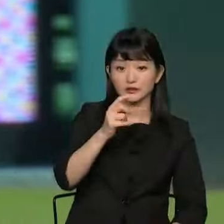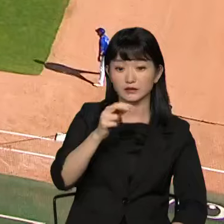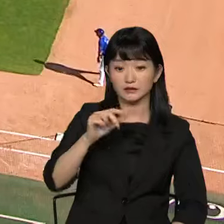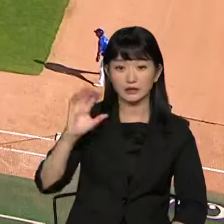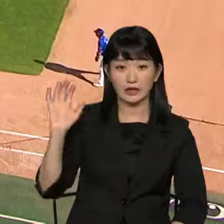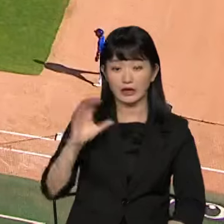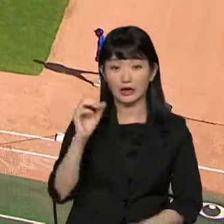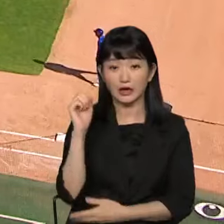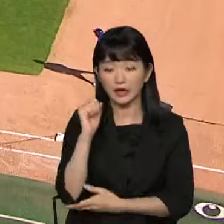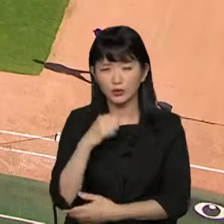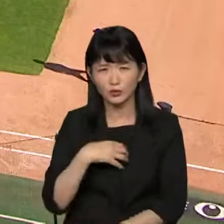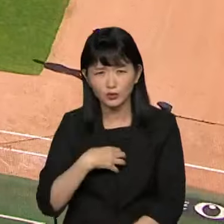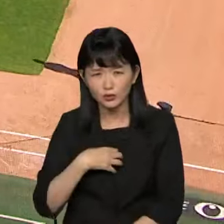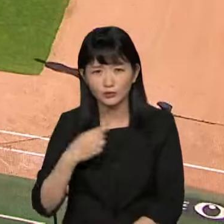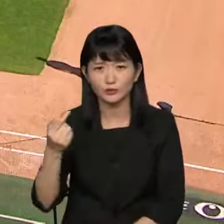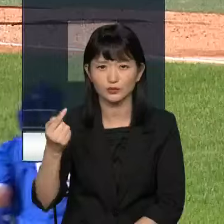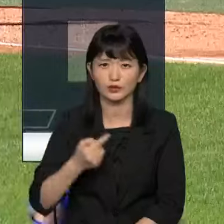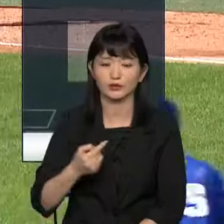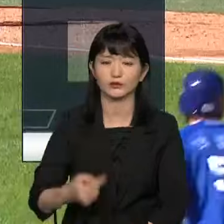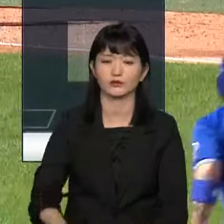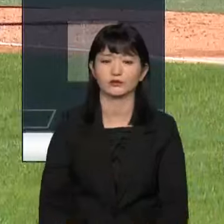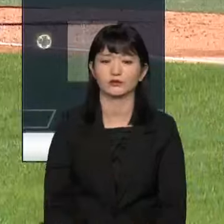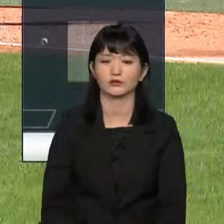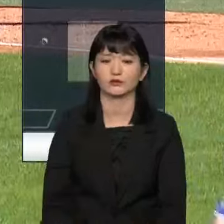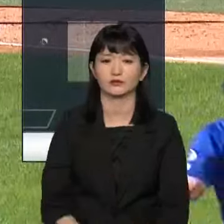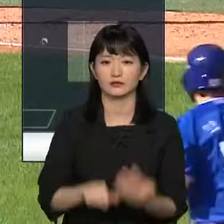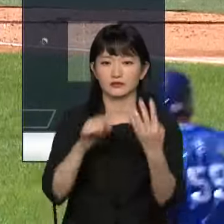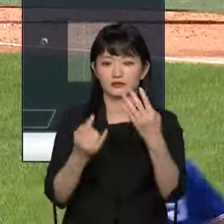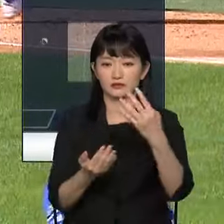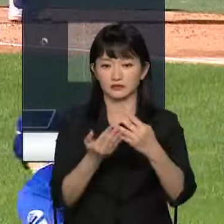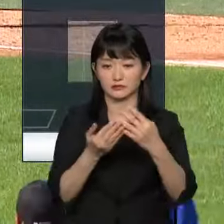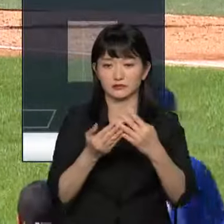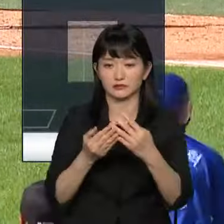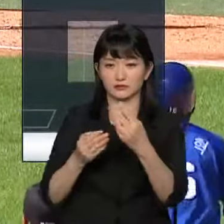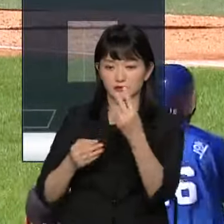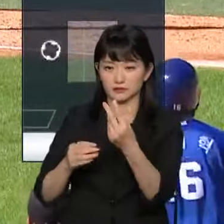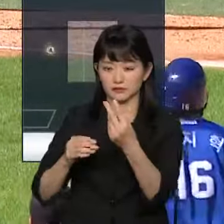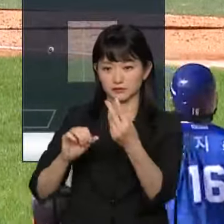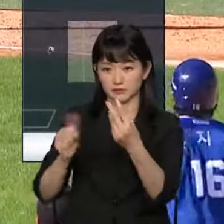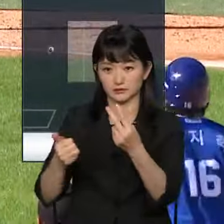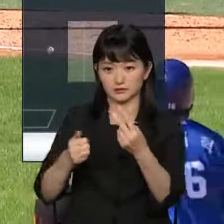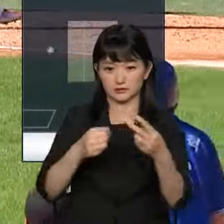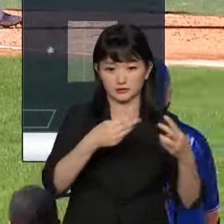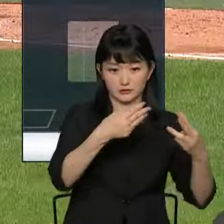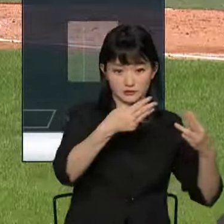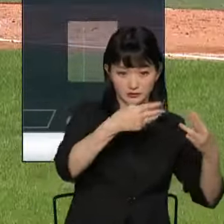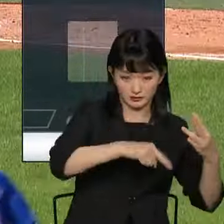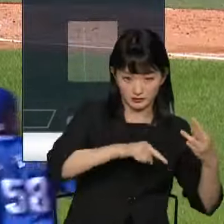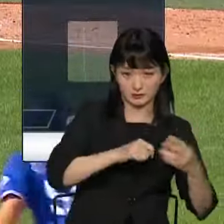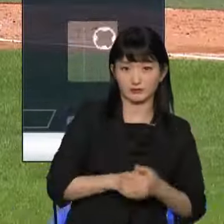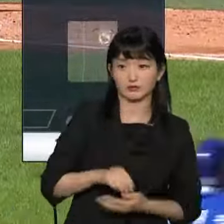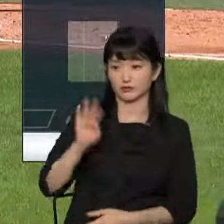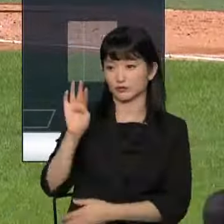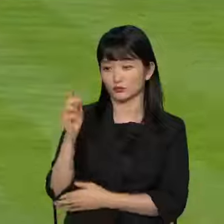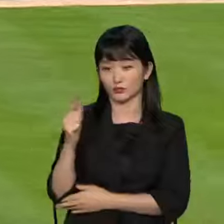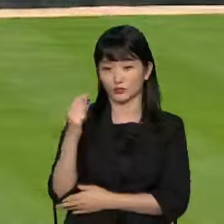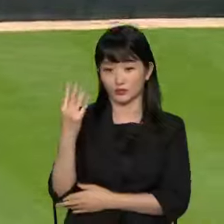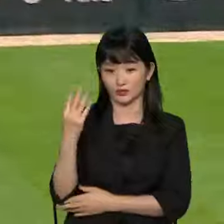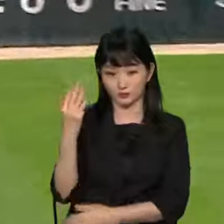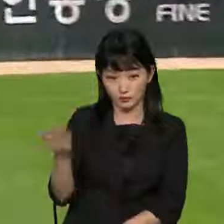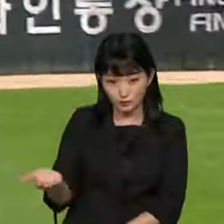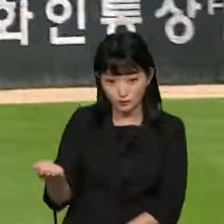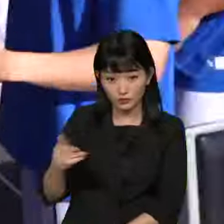흔들리며 위기가 찾아왔습니다. 4회 초 2, 3할루 상황에서 스트레이트 볼넷을 두 번 내주더니